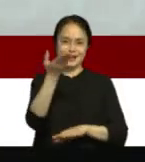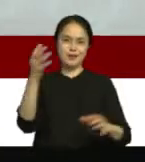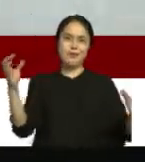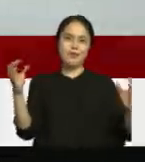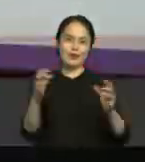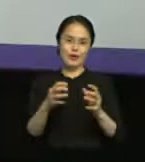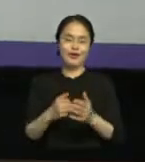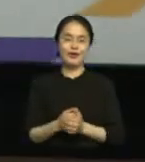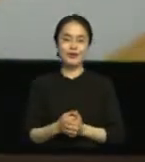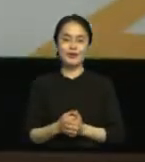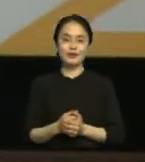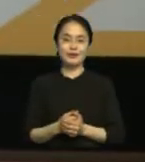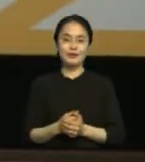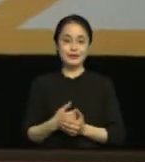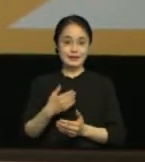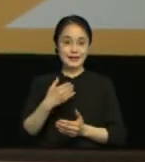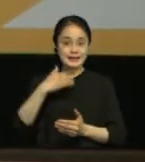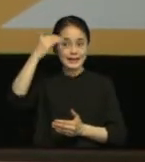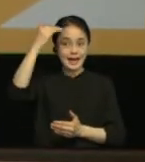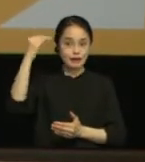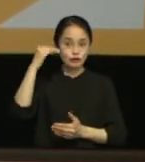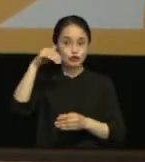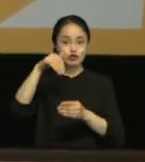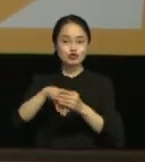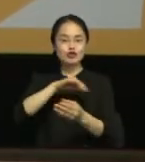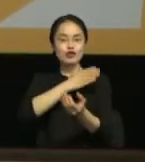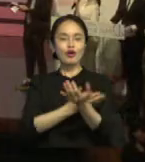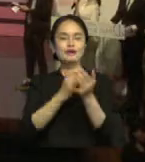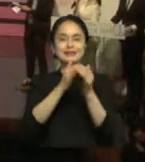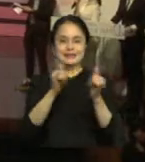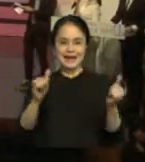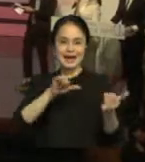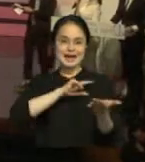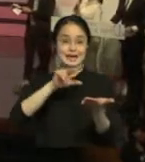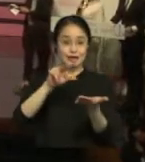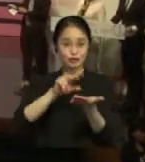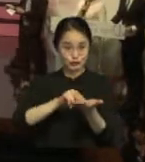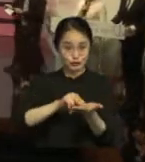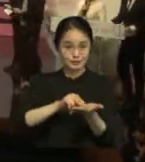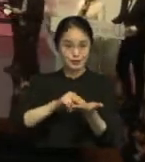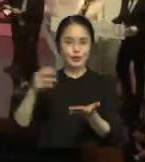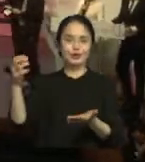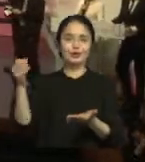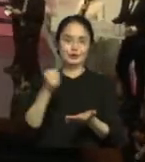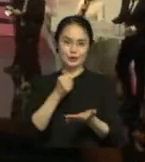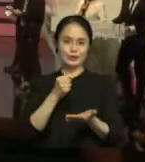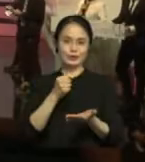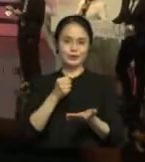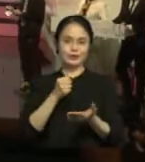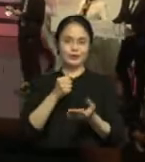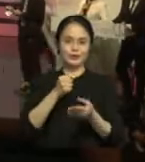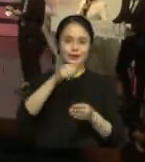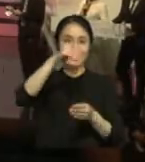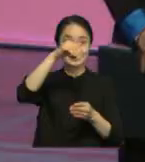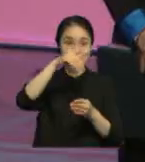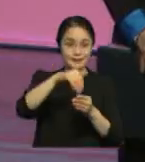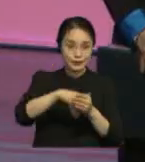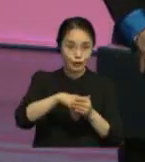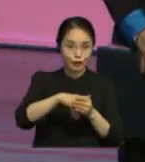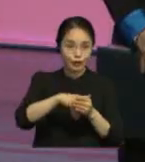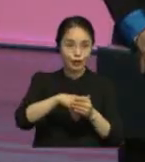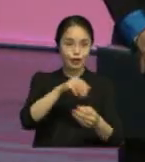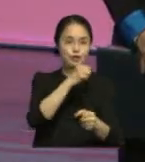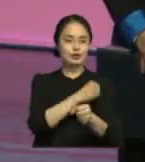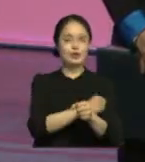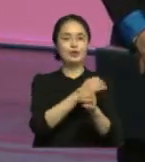나는 대한민국 유권자다라는 슬로건으로 진행된 이날 행사에서는 선거 문화 발전에 기여한 선거 유공자에게 표창을